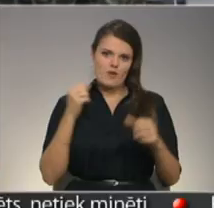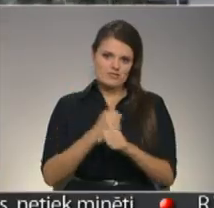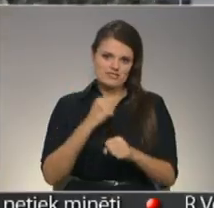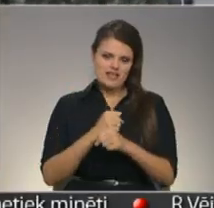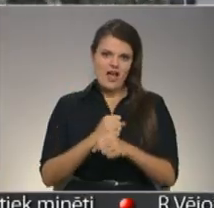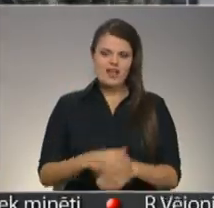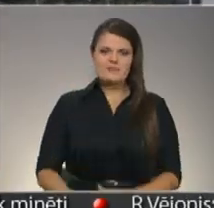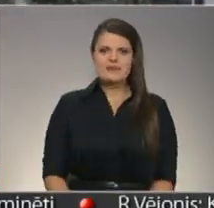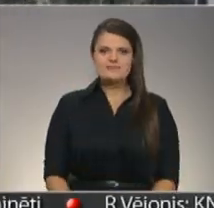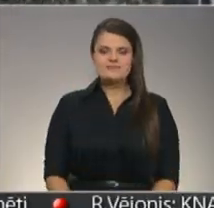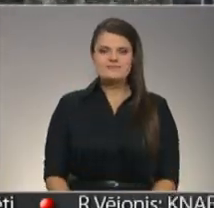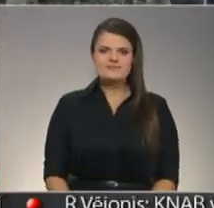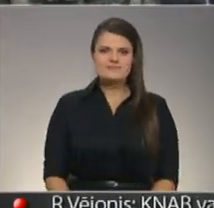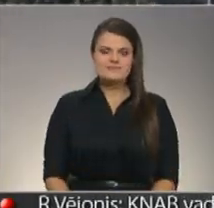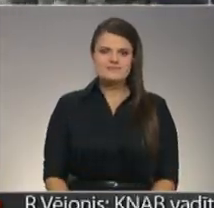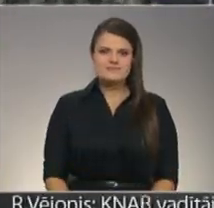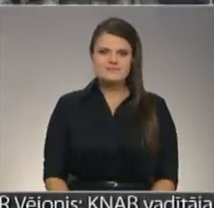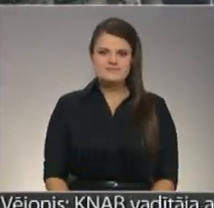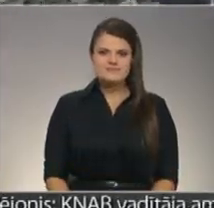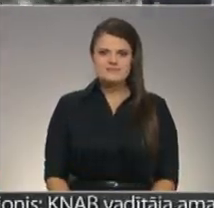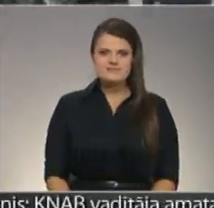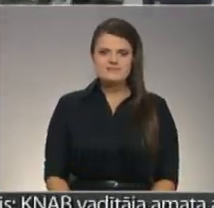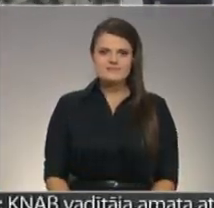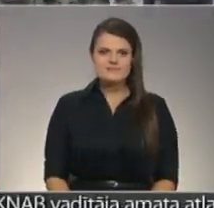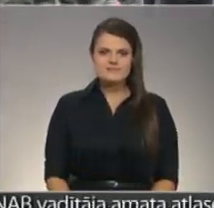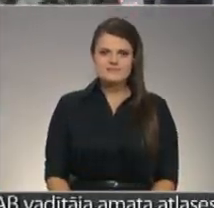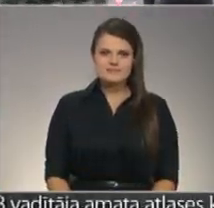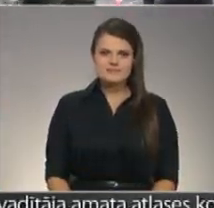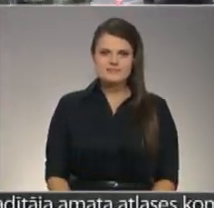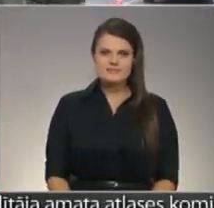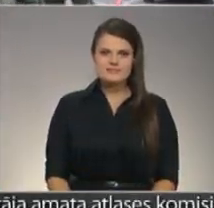Evika Muizniece, Roberts Kalniņš, Andrejs Mažāns, Latgales reģionālā televīzija.